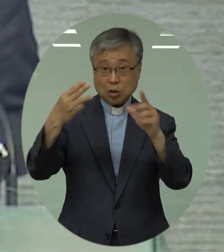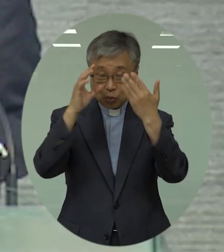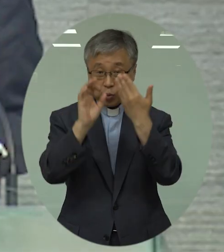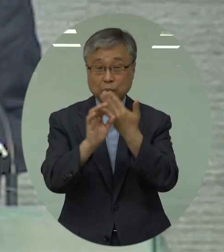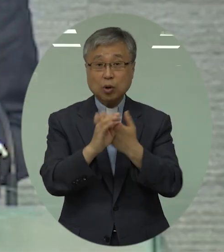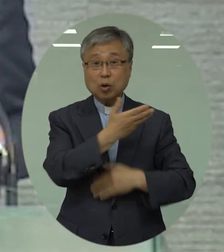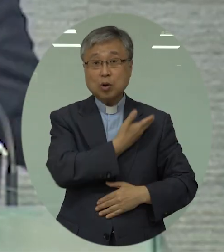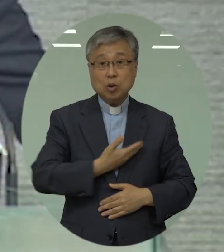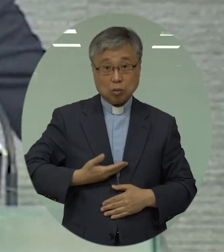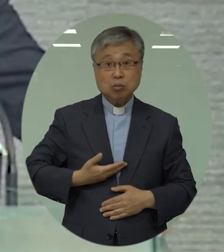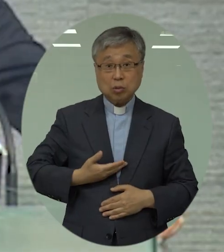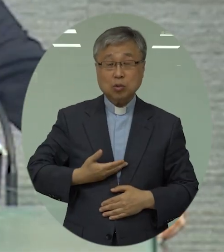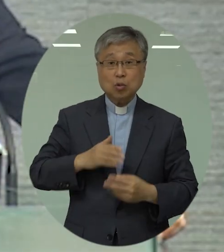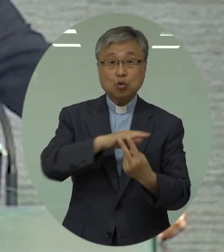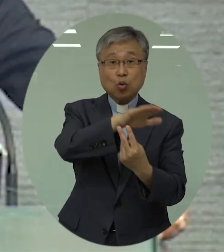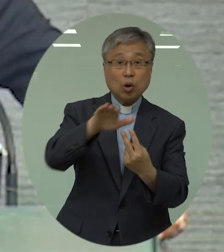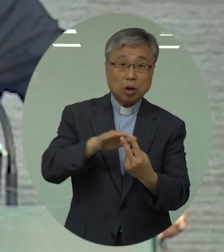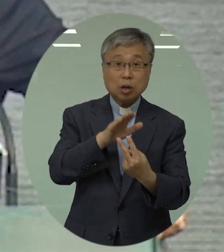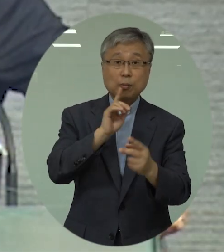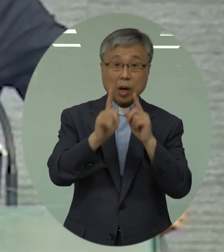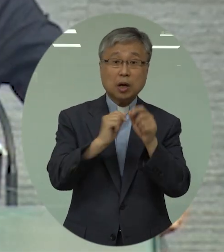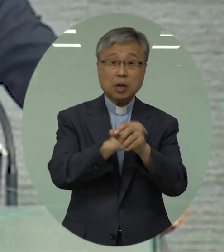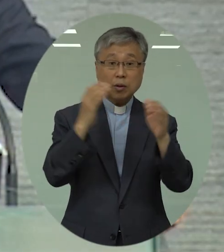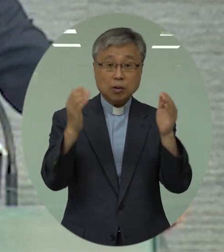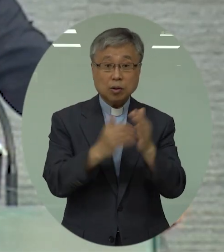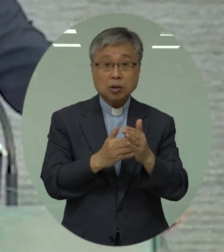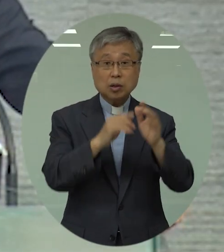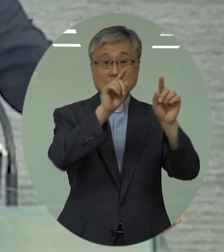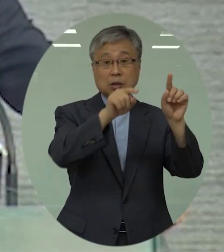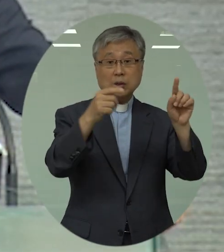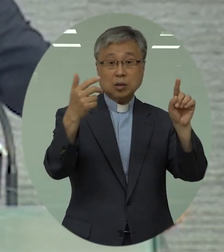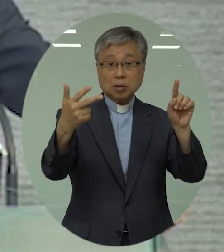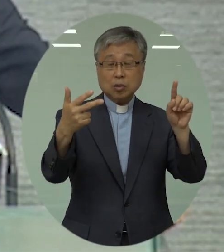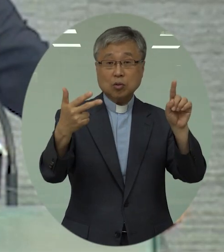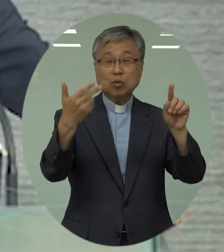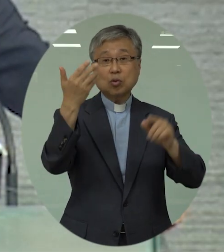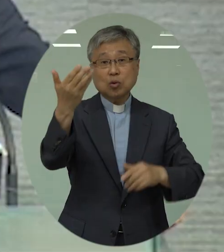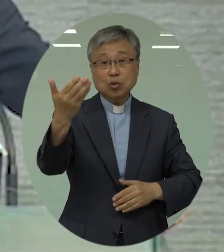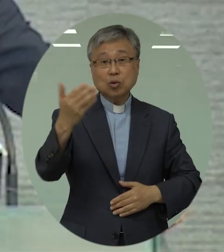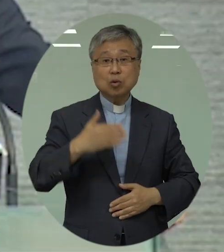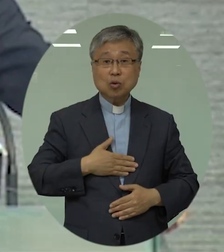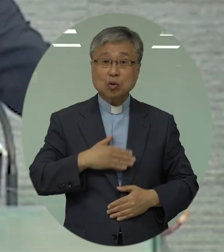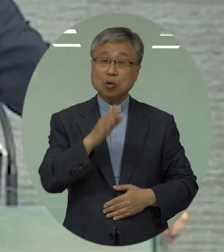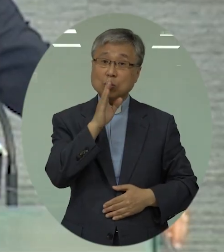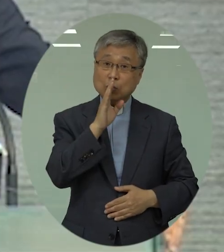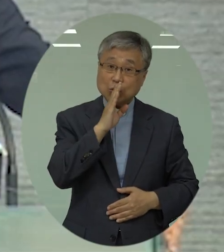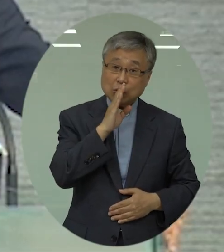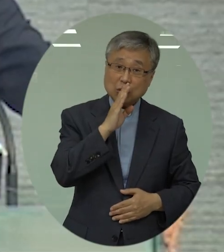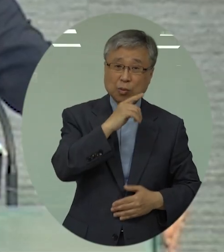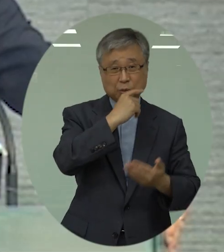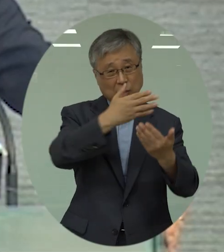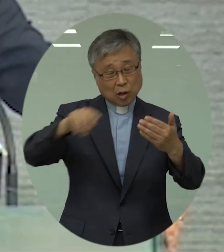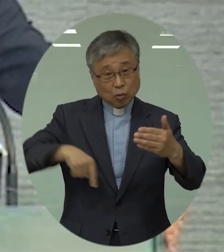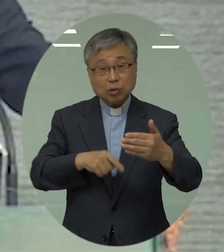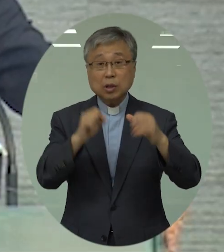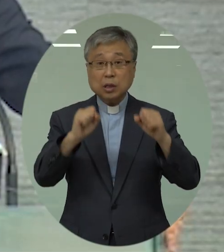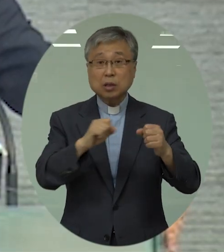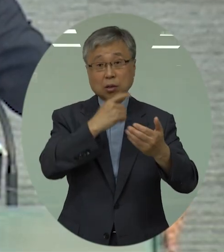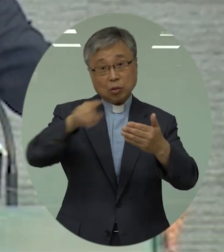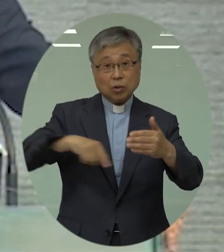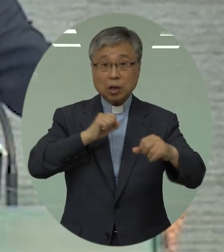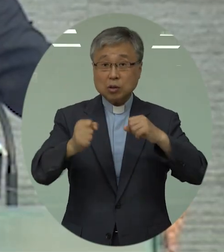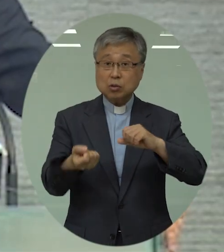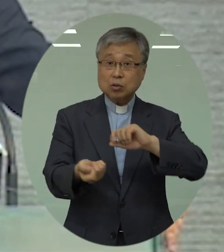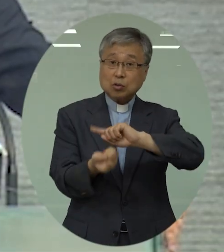그 처방을 언급했습니다. 요한일서 1장 7절에 보시면 그가 빛 가운데 계신 것 같이 우리도 빛 가운데 행하면 우리가 서로